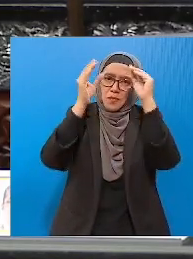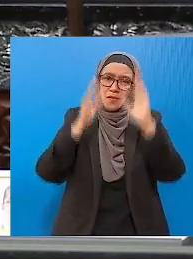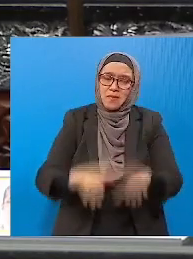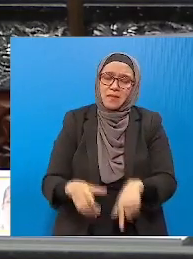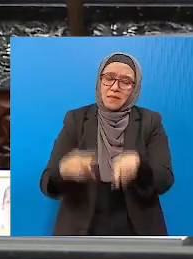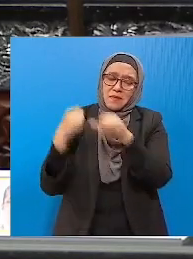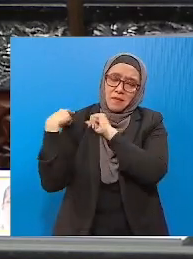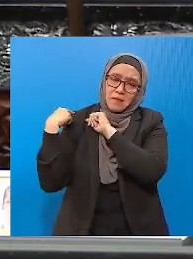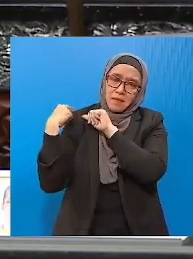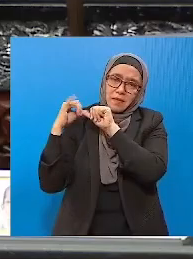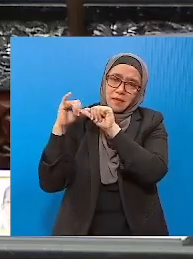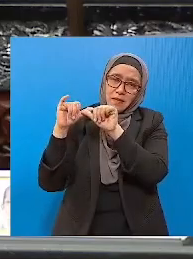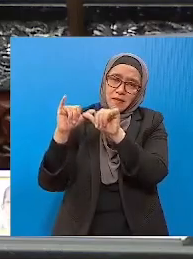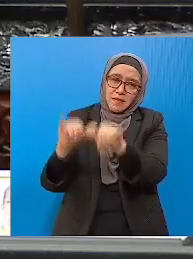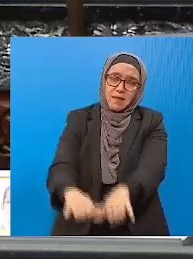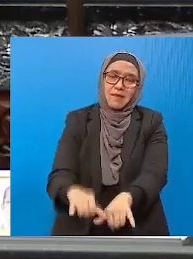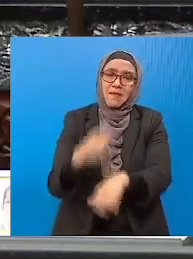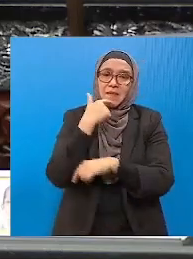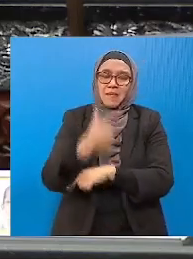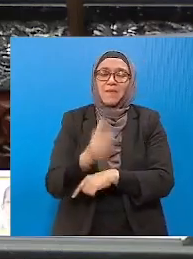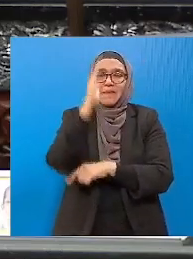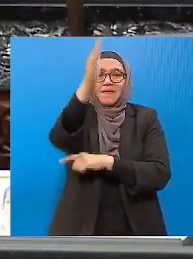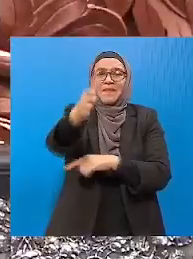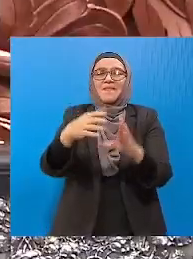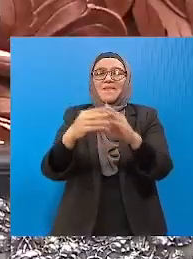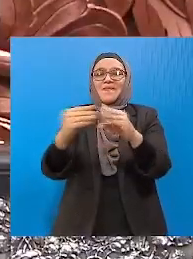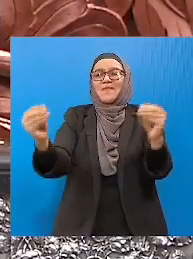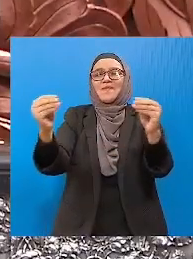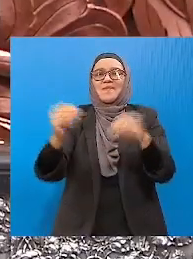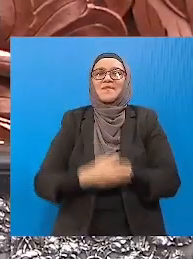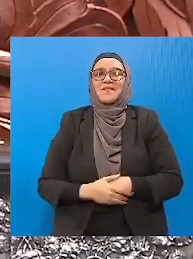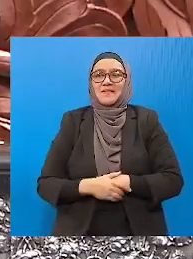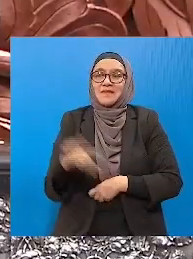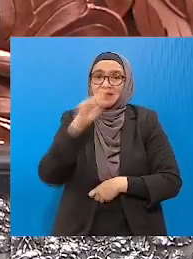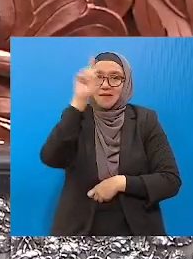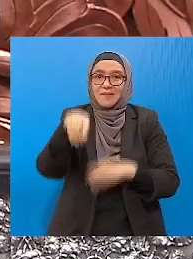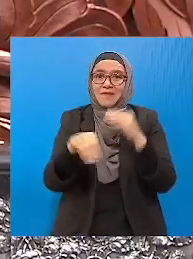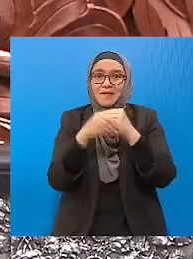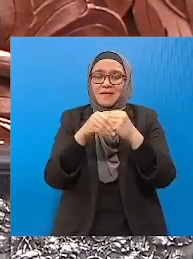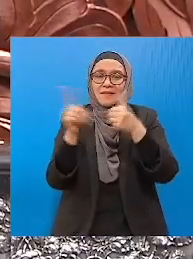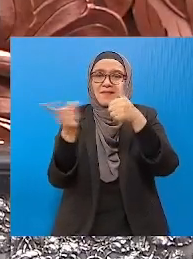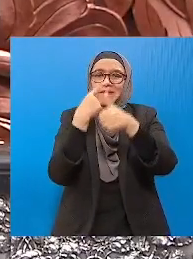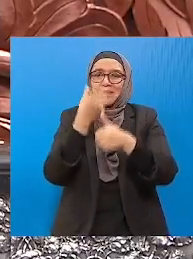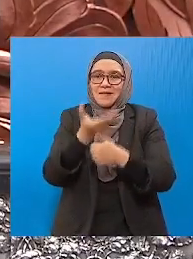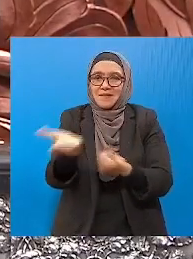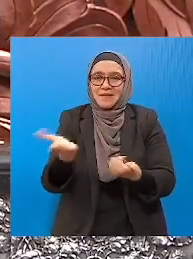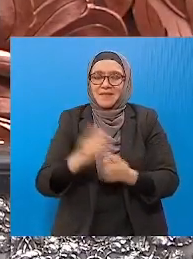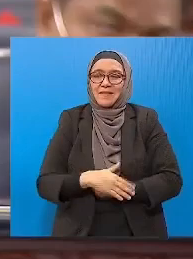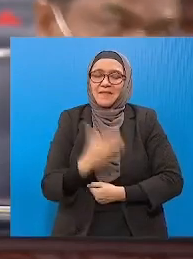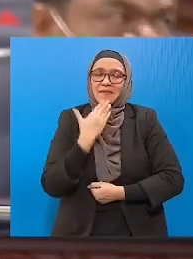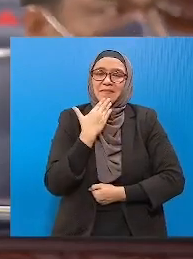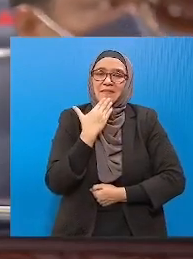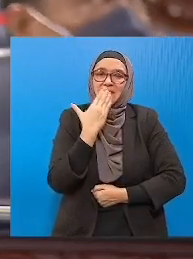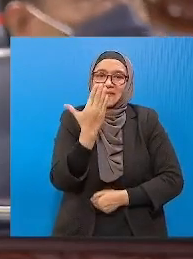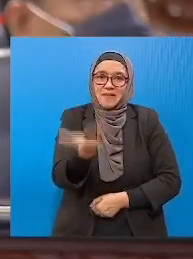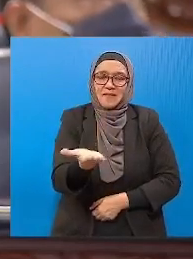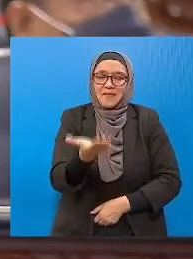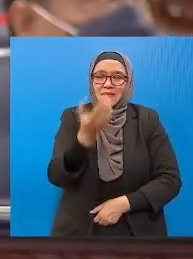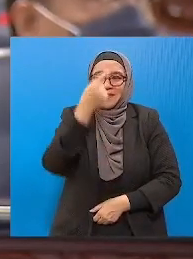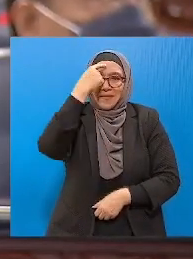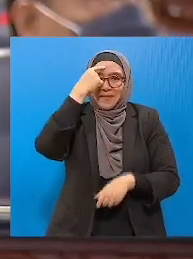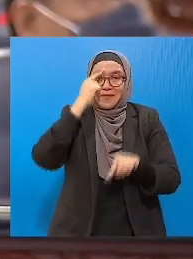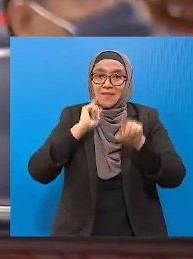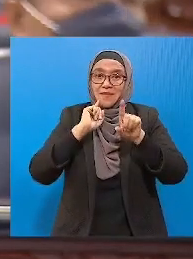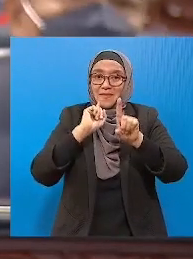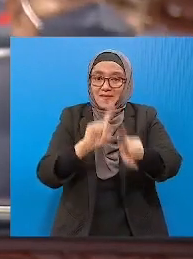dapat diselesaikan Terima kasih karena tambahan pertama Makasih atas jawaban